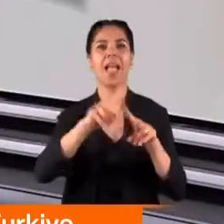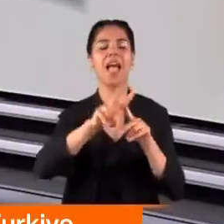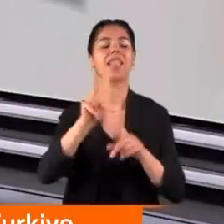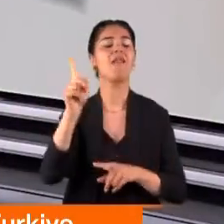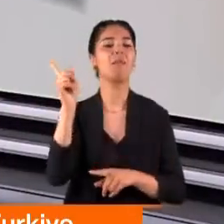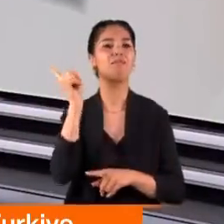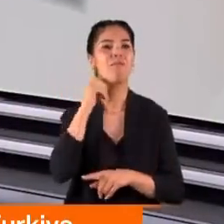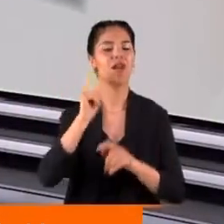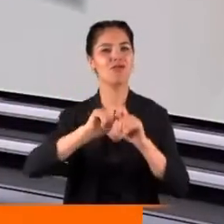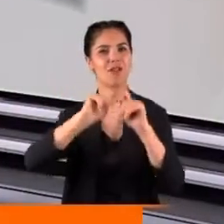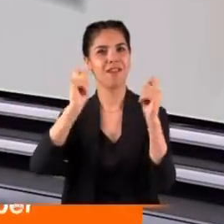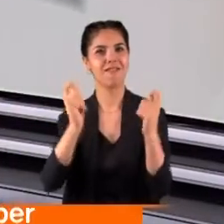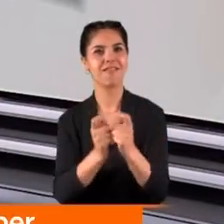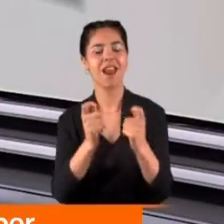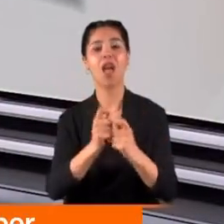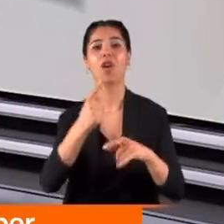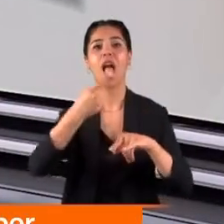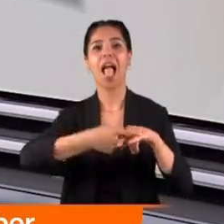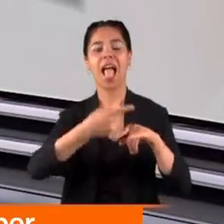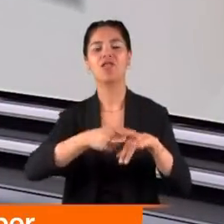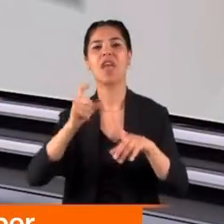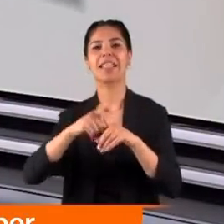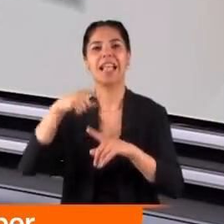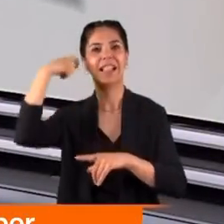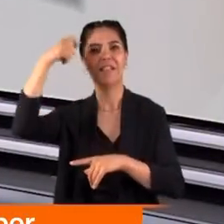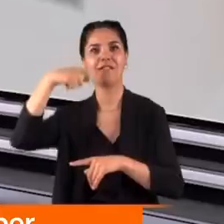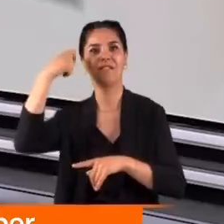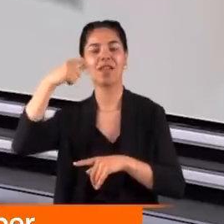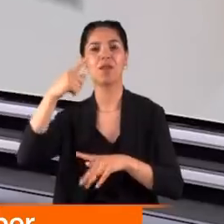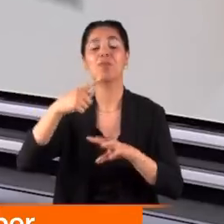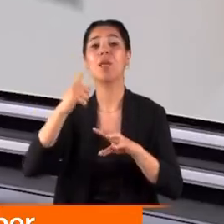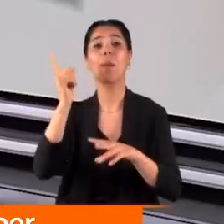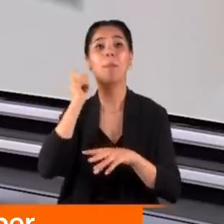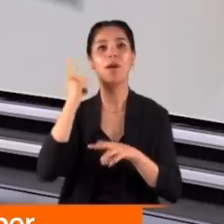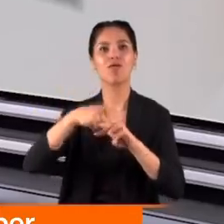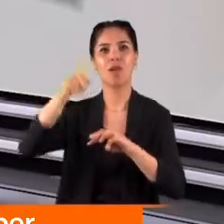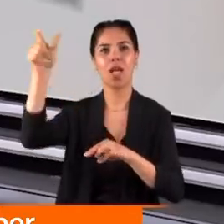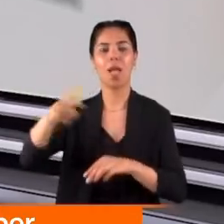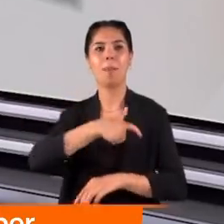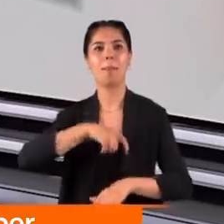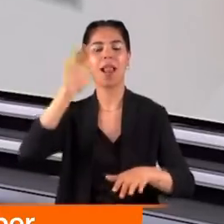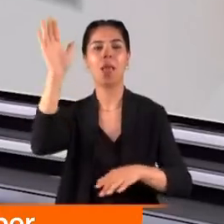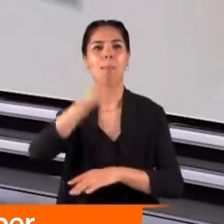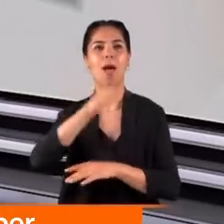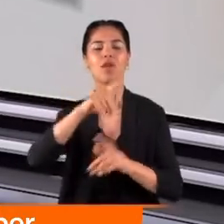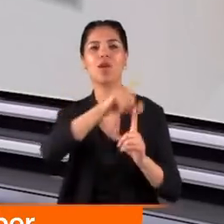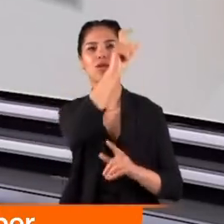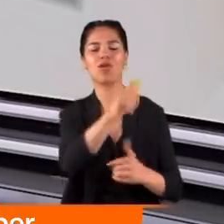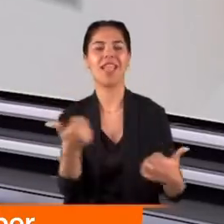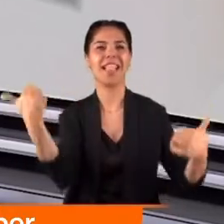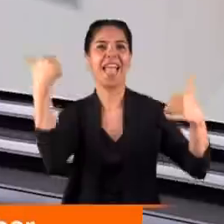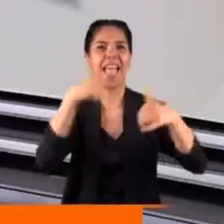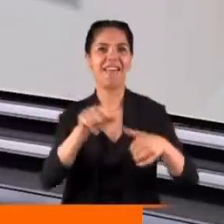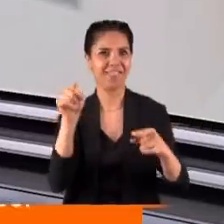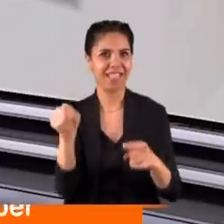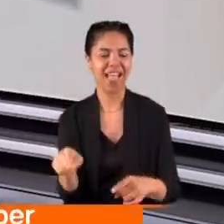ATV ekranlarında reyting rekorları kıran Hercai ve Destan'ın yıldızı Ebru Şahin, milli basketbolcu Cedi Osman'la dünya evine